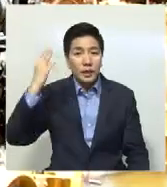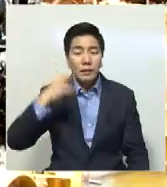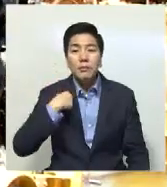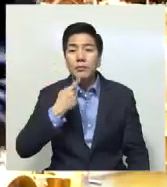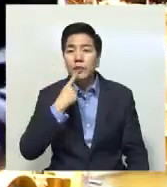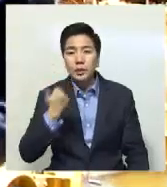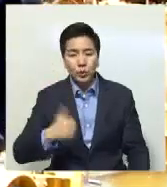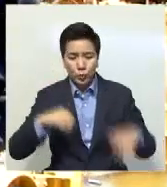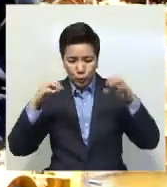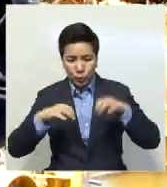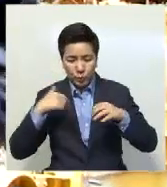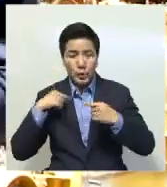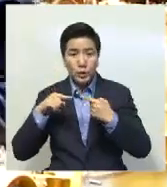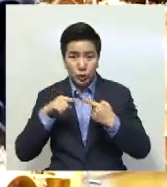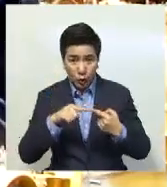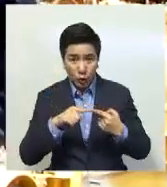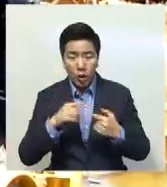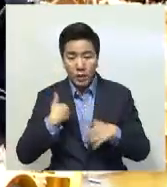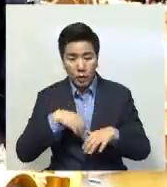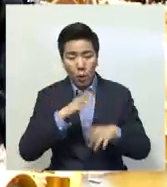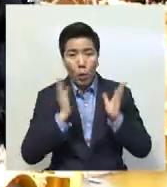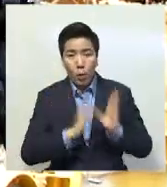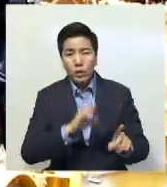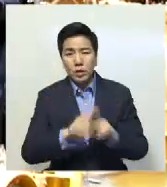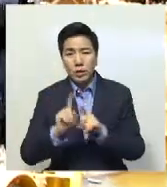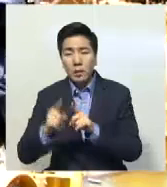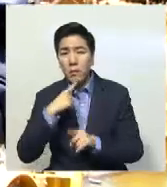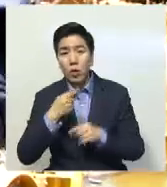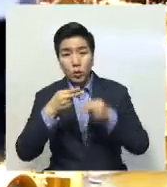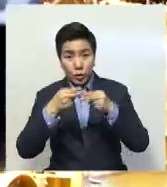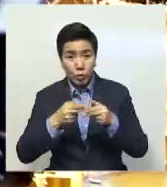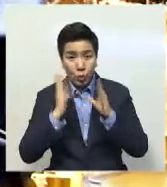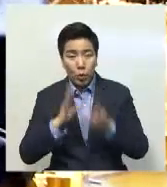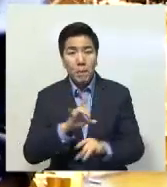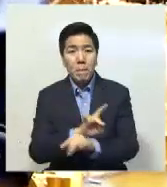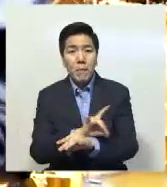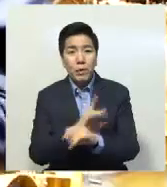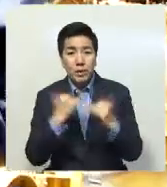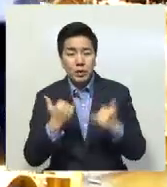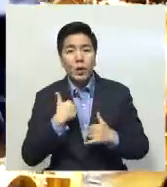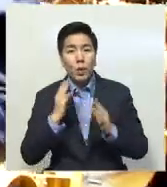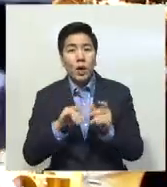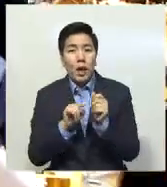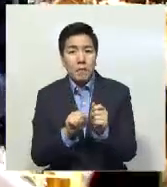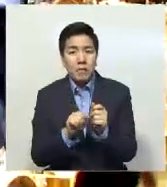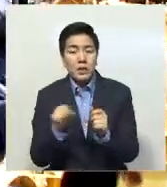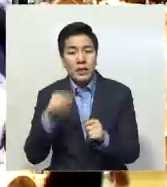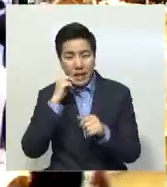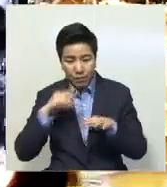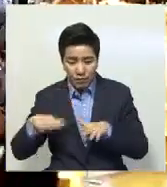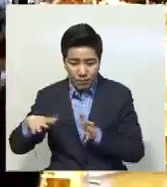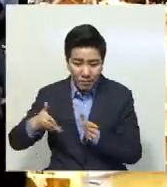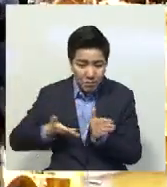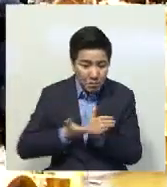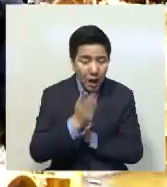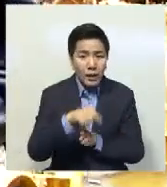วงนี้จะยังมีฝนตกลงมาต่อเนื่องทำให้หลายๆคนต้องบอกว่าโดยเฉพาะชาวจังหวัดเพชรบุรีชาวอำเภอที่น้ำจะไหล